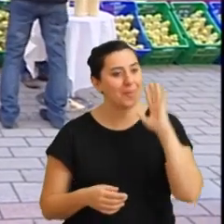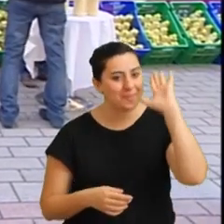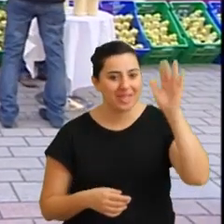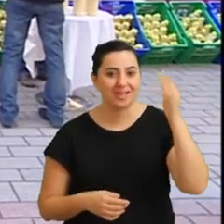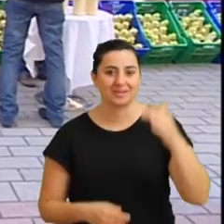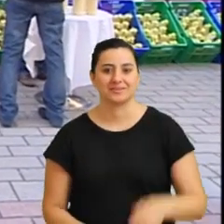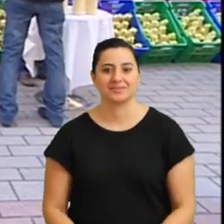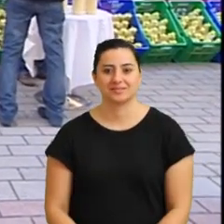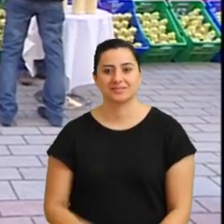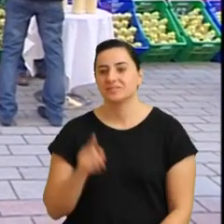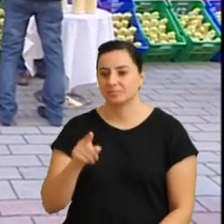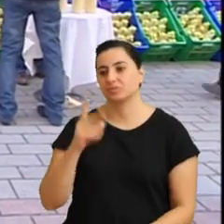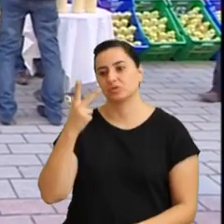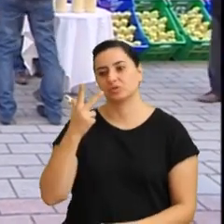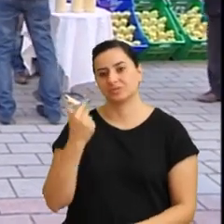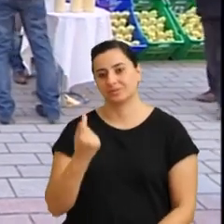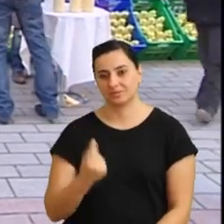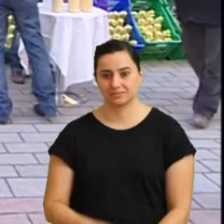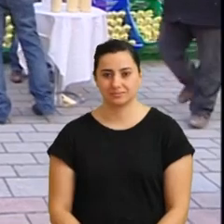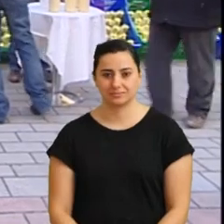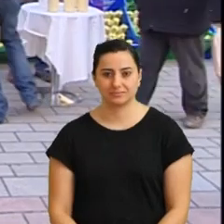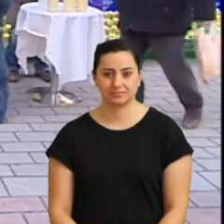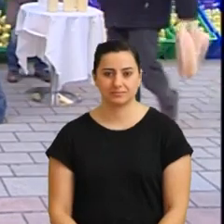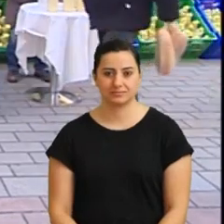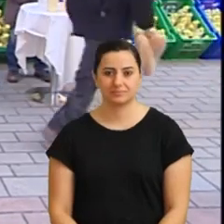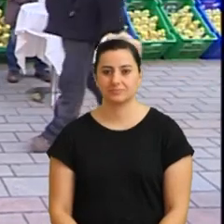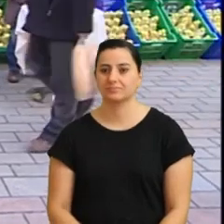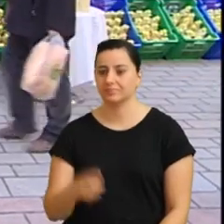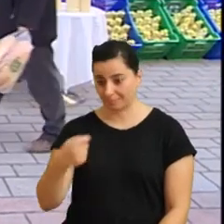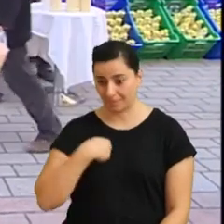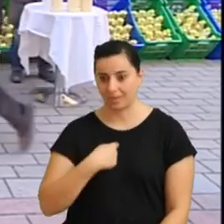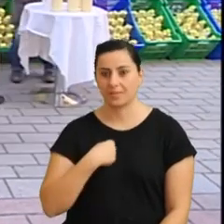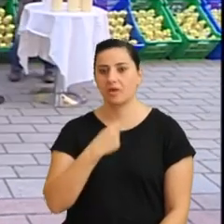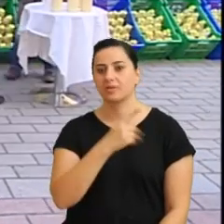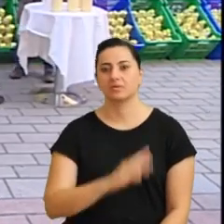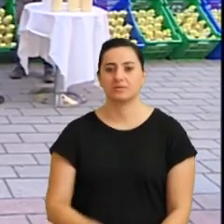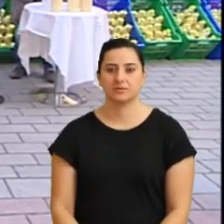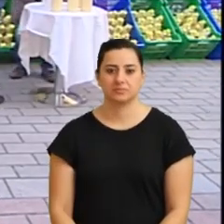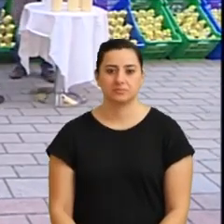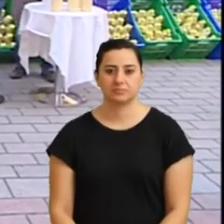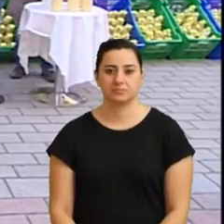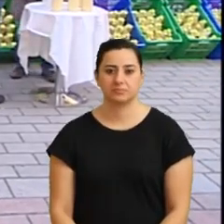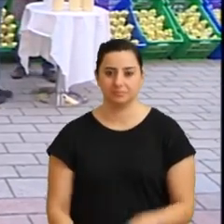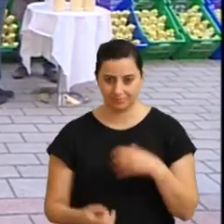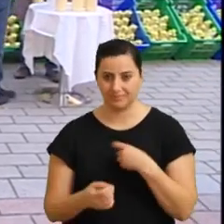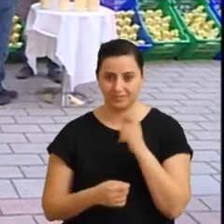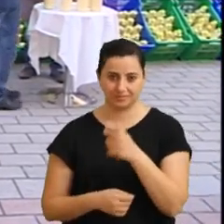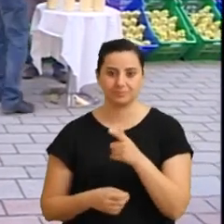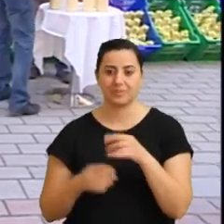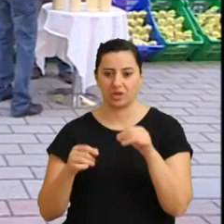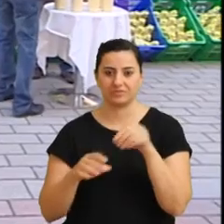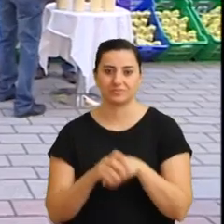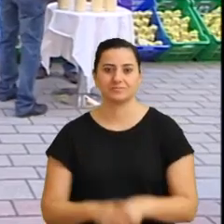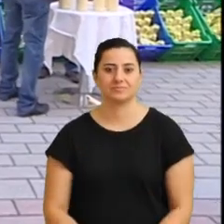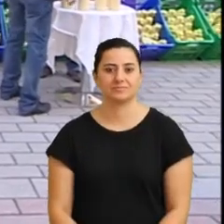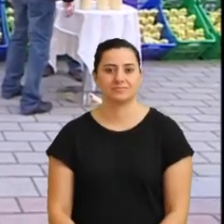gel, bu şişeler abla, ne gel. Kadar? Bir litresi 3 lira. Buyurun. Tamam. Buyurun. Yo, bana ödüyorsunuz. Abi alırız. Ben hemen size para üstünüzü benim poşete